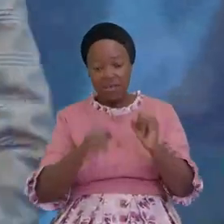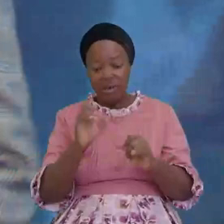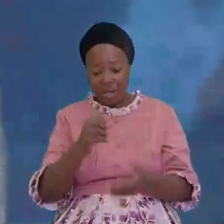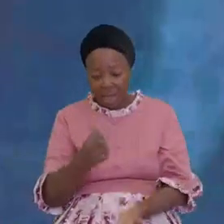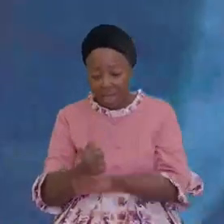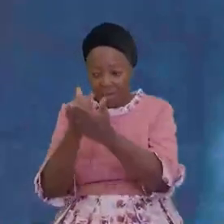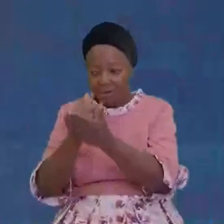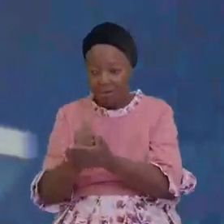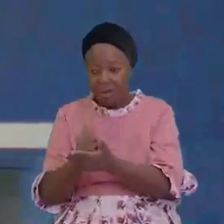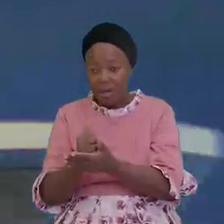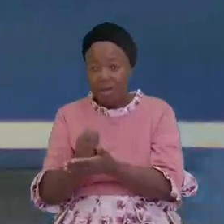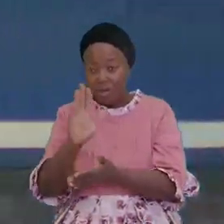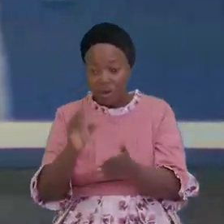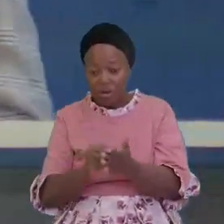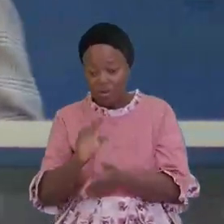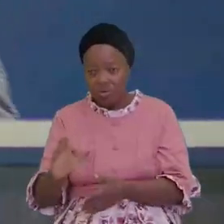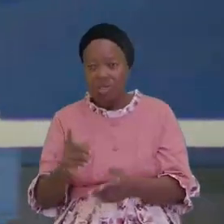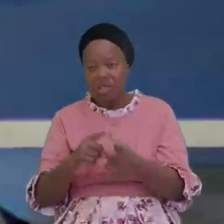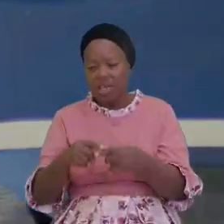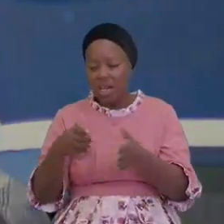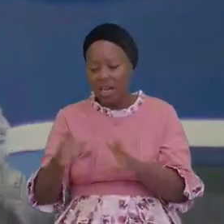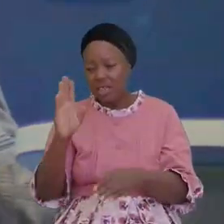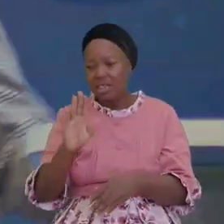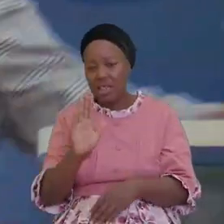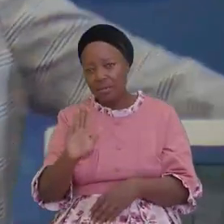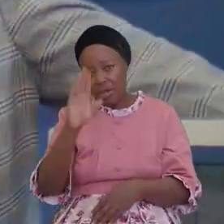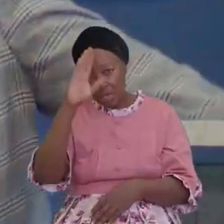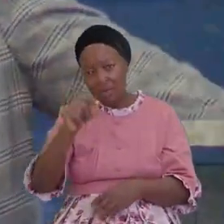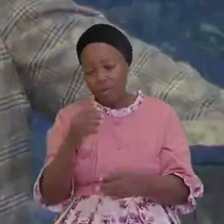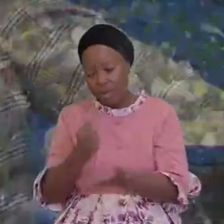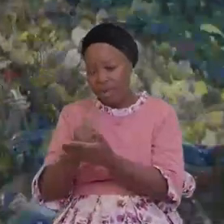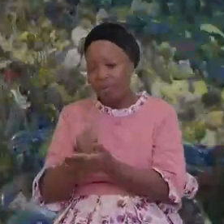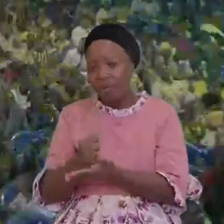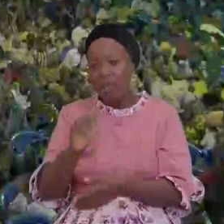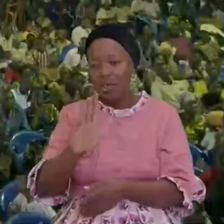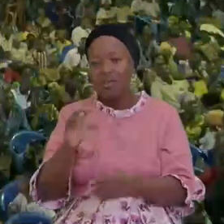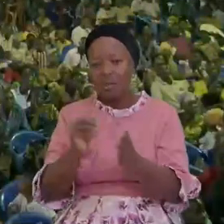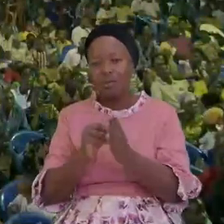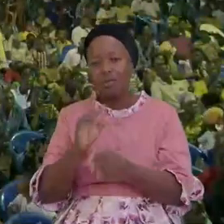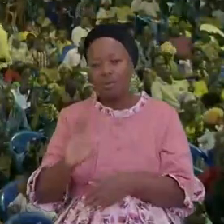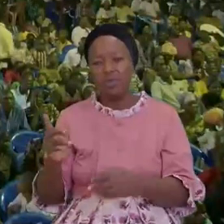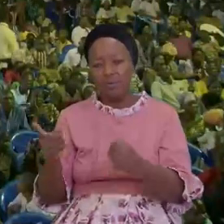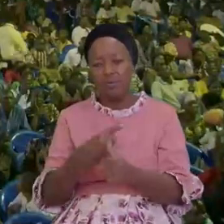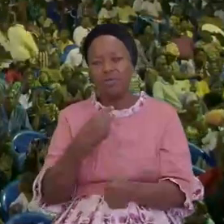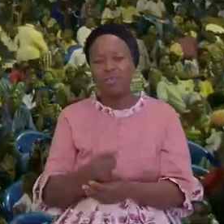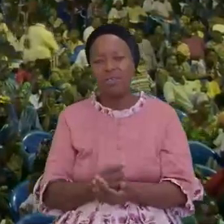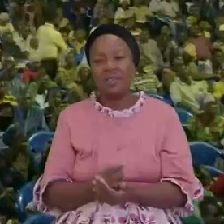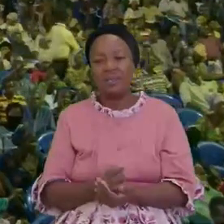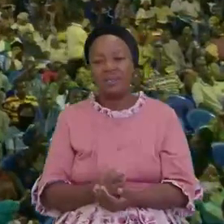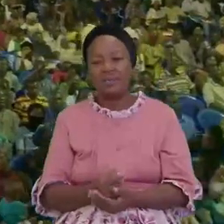Si son idole peut aider tous tes enfants à toi, qu'il aide d'abord ses enfants, non?